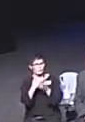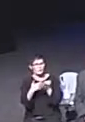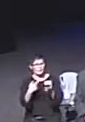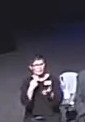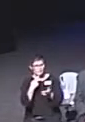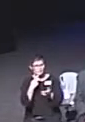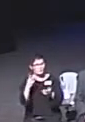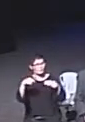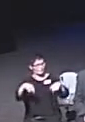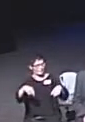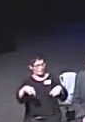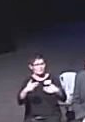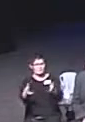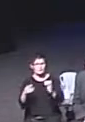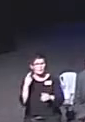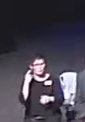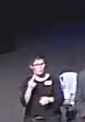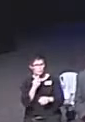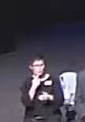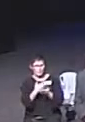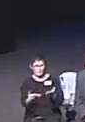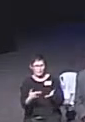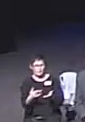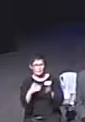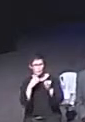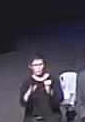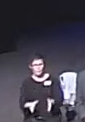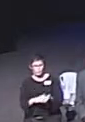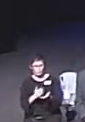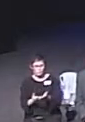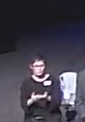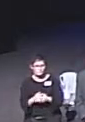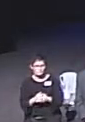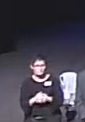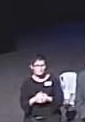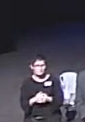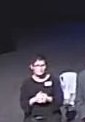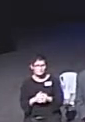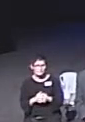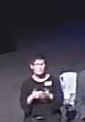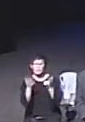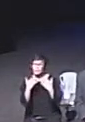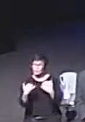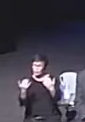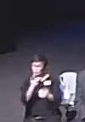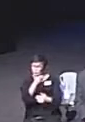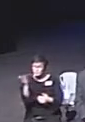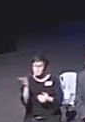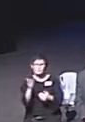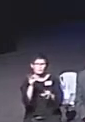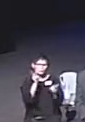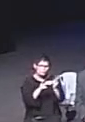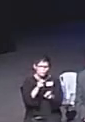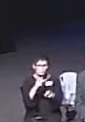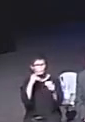sitten se kuuluu tänne saliin myöskin. Ja yleisölle, että kaikki puheenvuorot tai